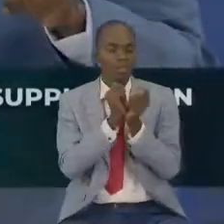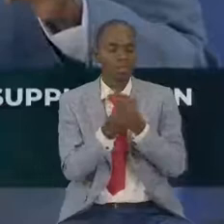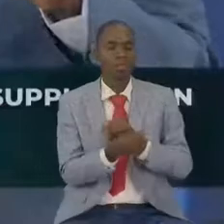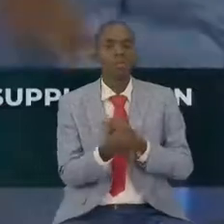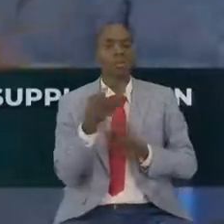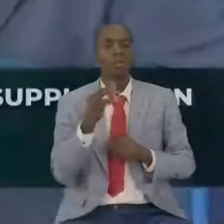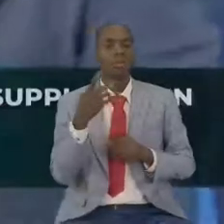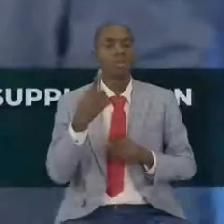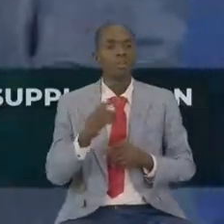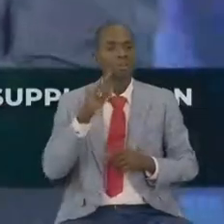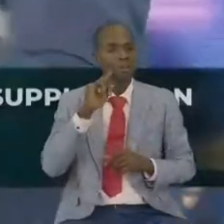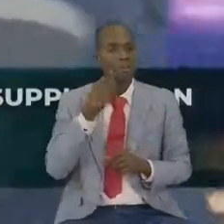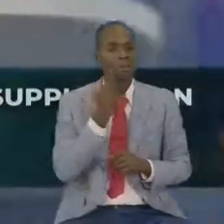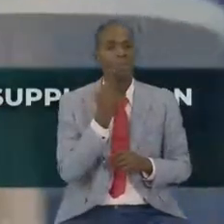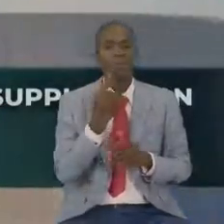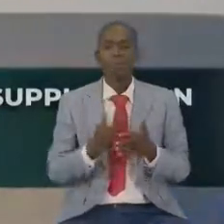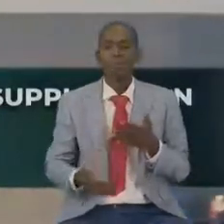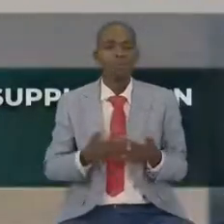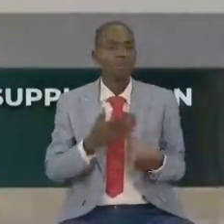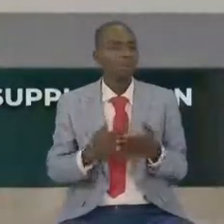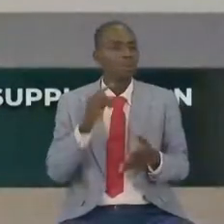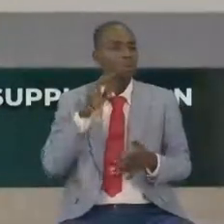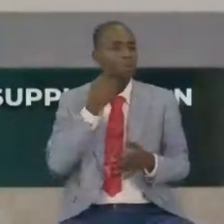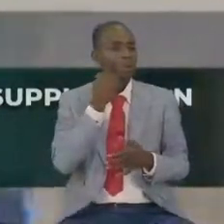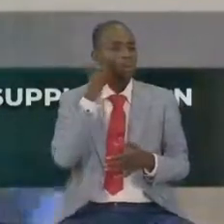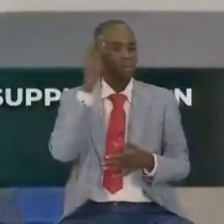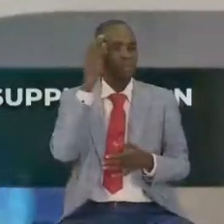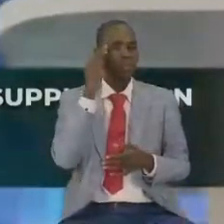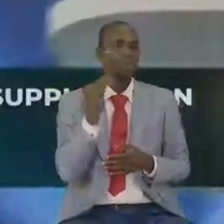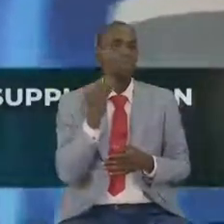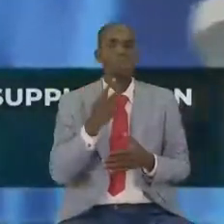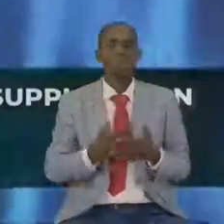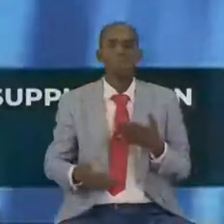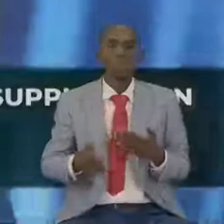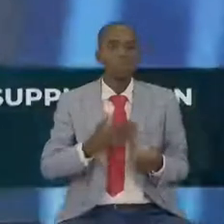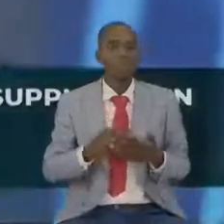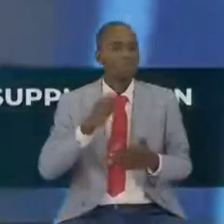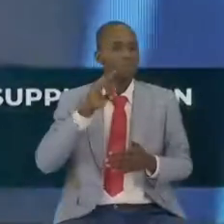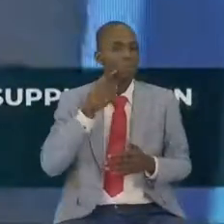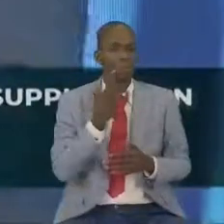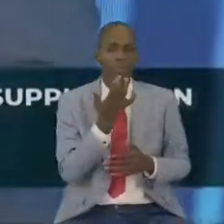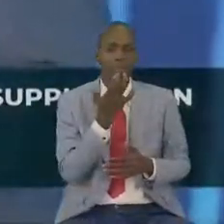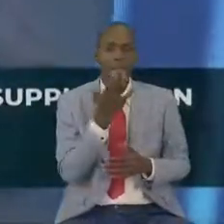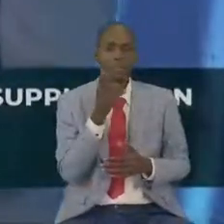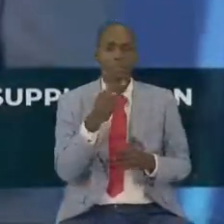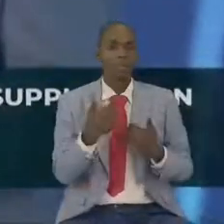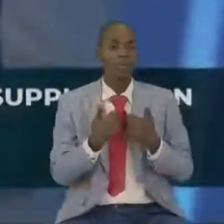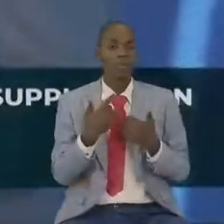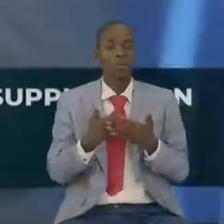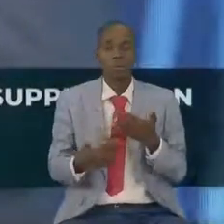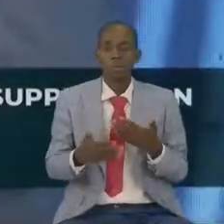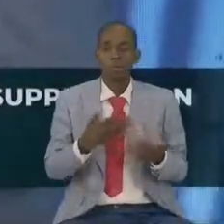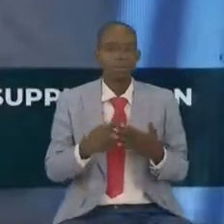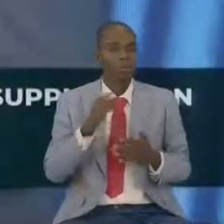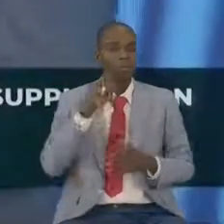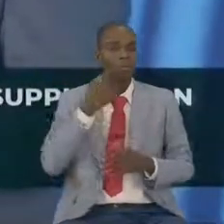La transformation, quelles que soient les expériences amères, Quel que soit le goût amer, quelle que soit